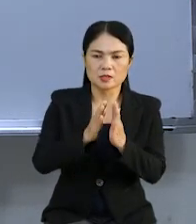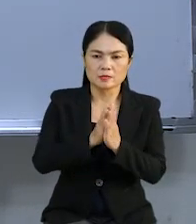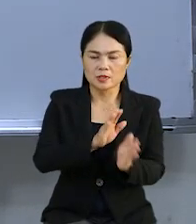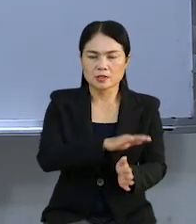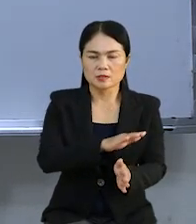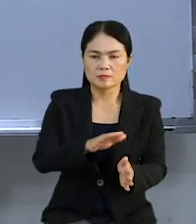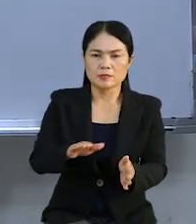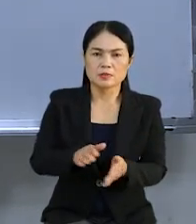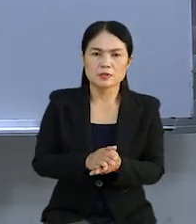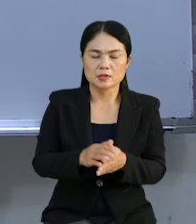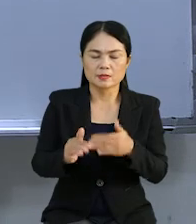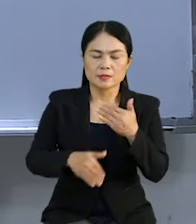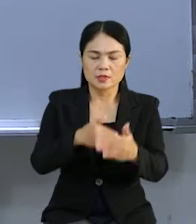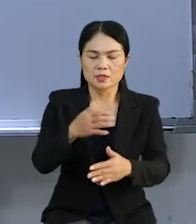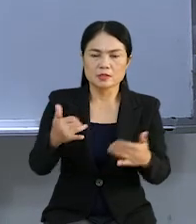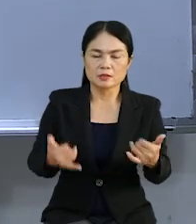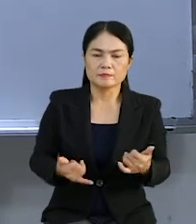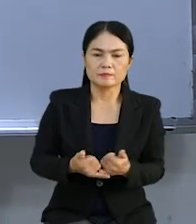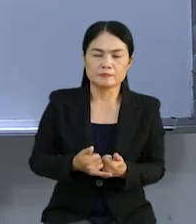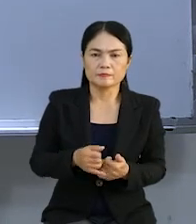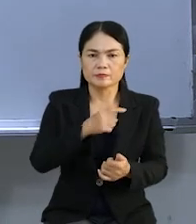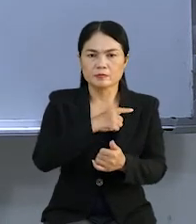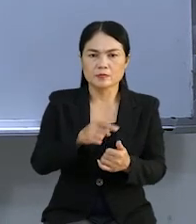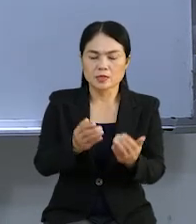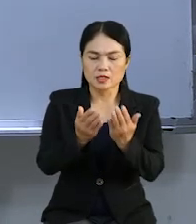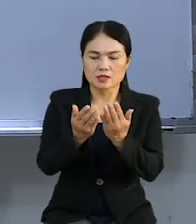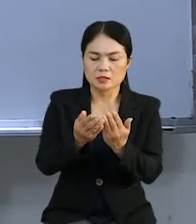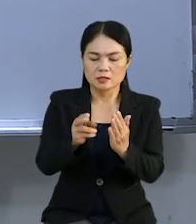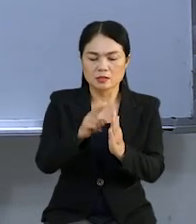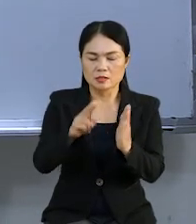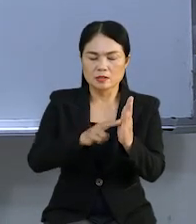ณีตามมันต่อปีนี้เต๋อเยื่อหนังอ่านอัต